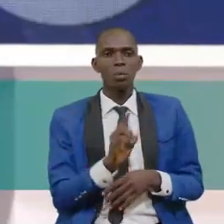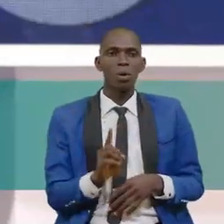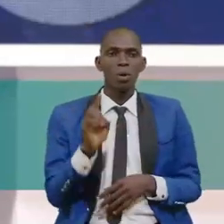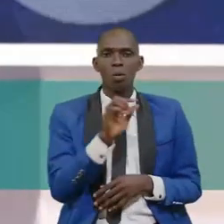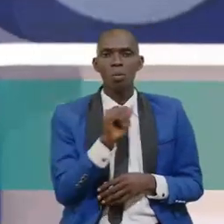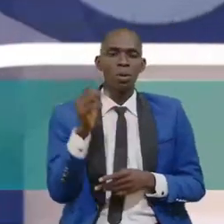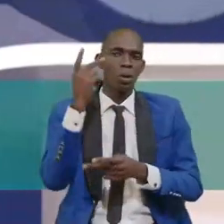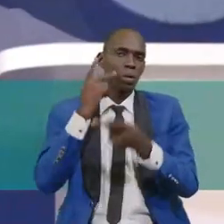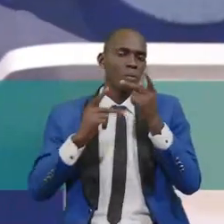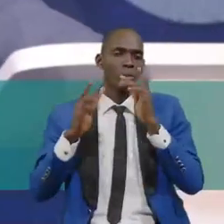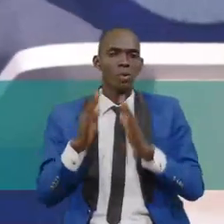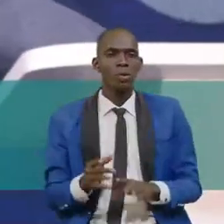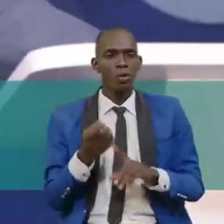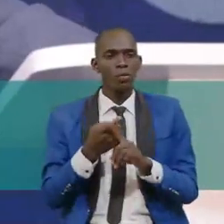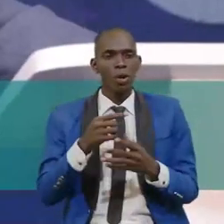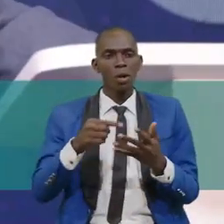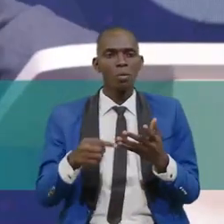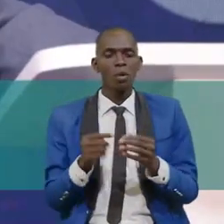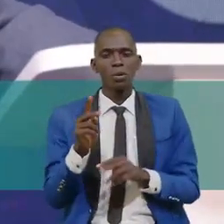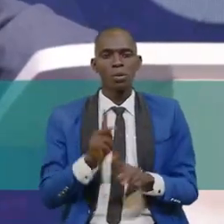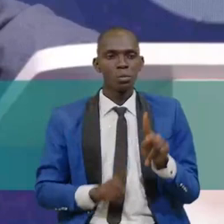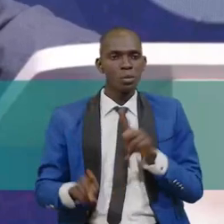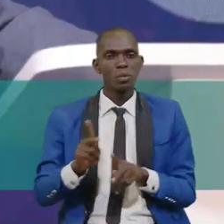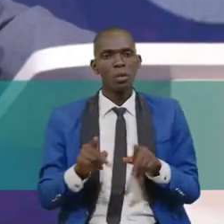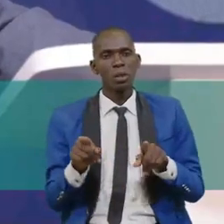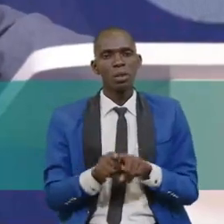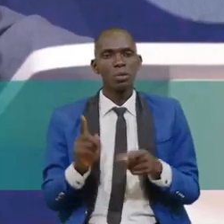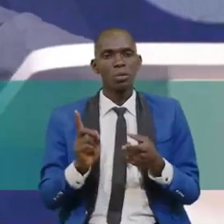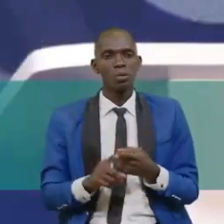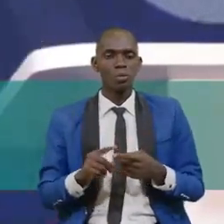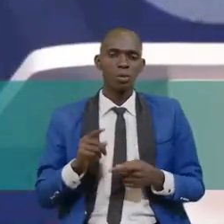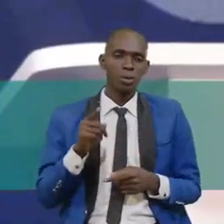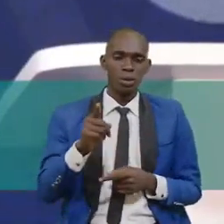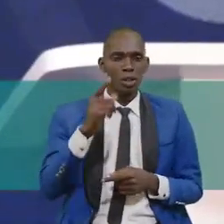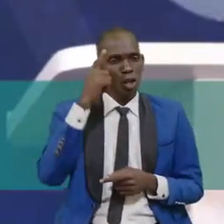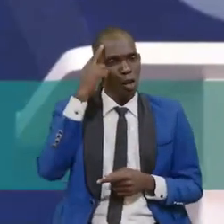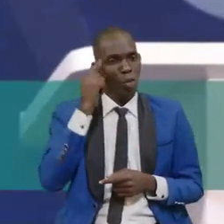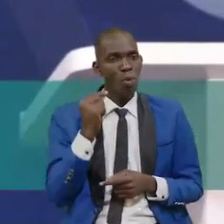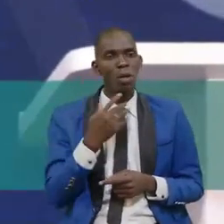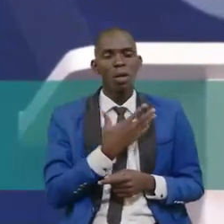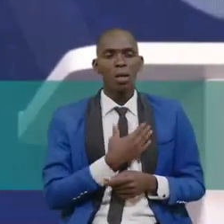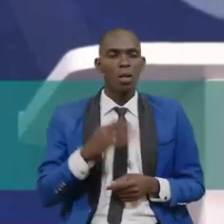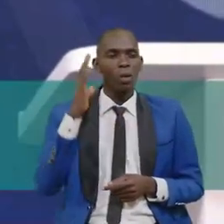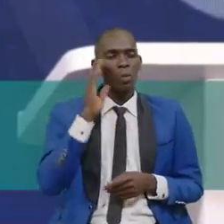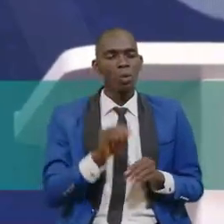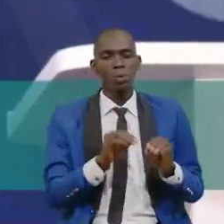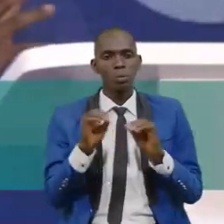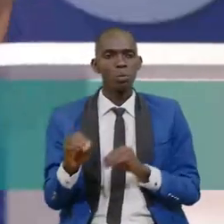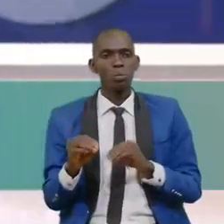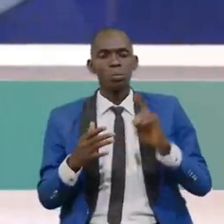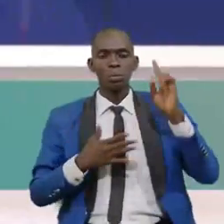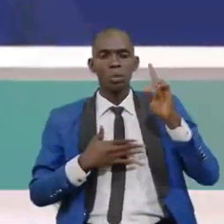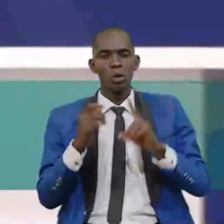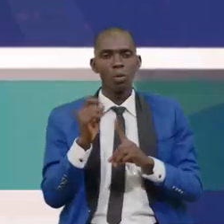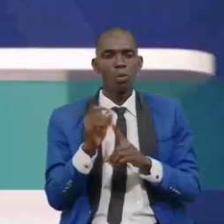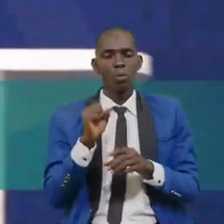Deutéronome 18, 18. Et dit, je leur susciterai du milieu de leurs frères un prophète comme toi. Je mettrai mes paroles dans